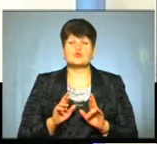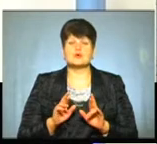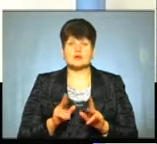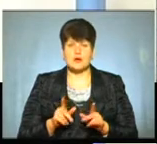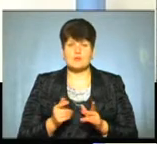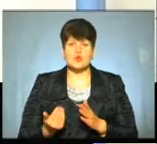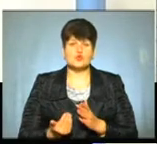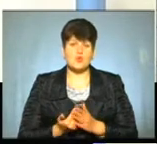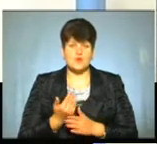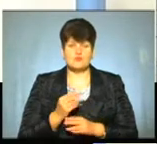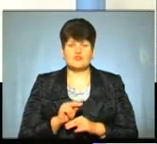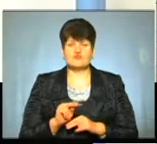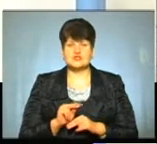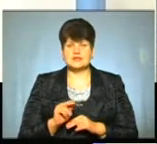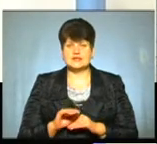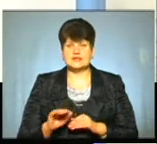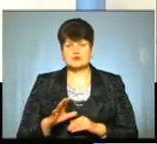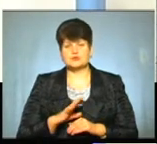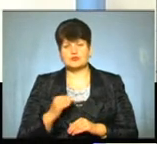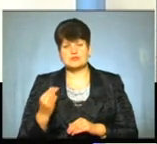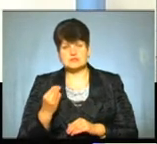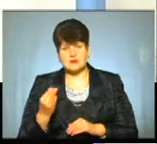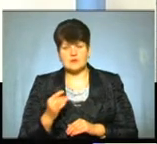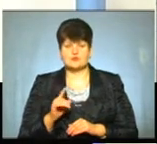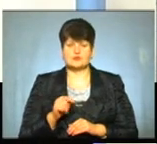процедуру, як по-новому вчити дітей, щоб їм було